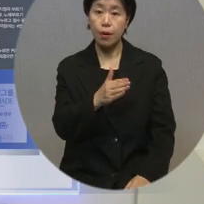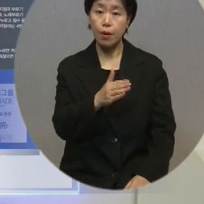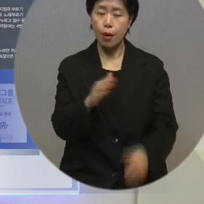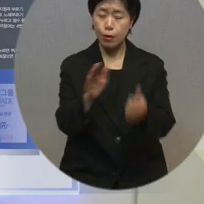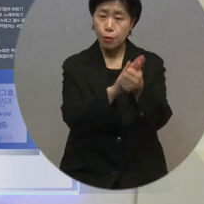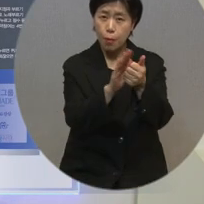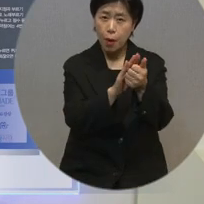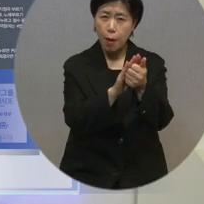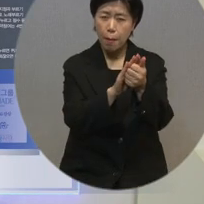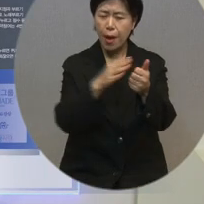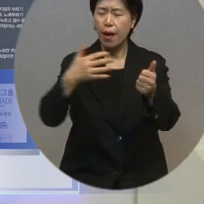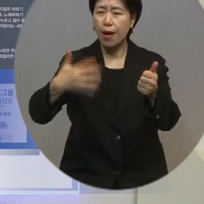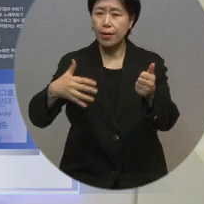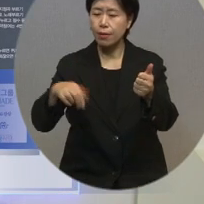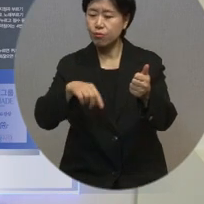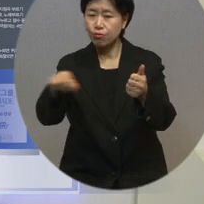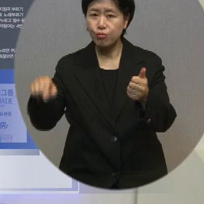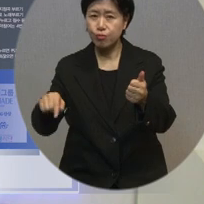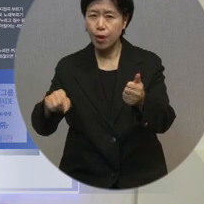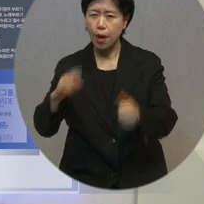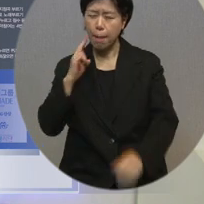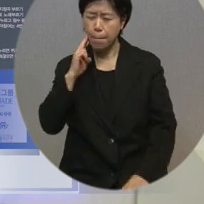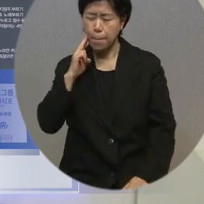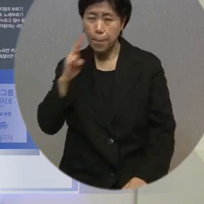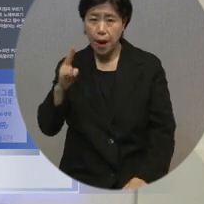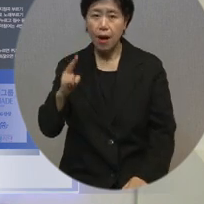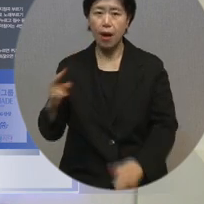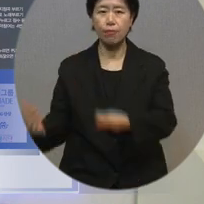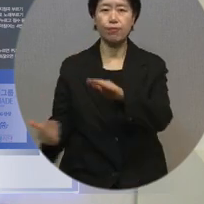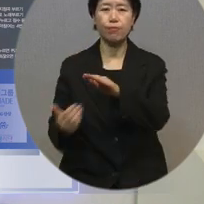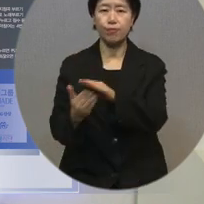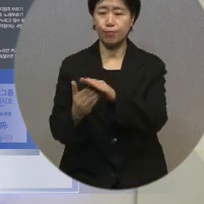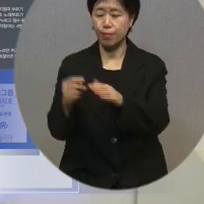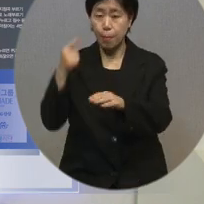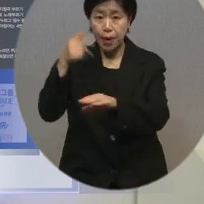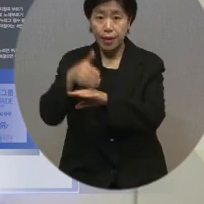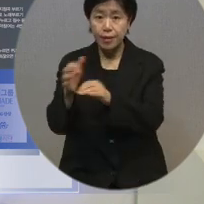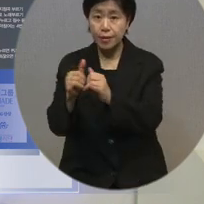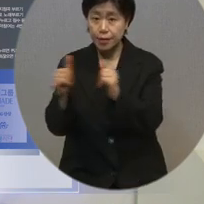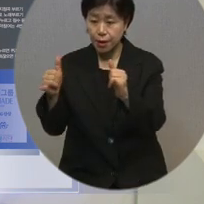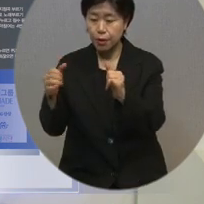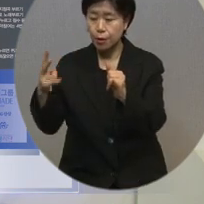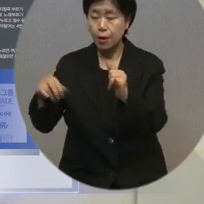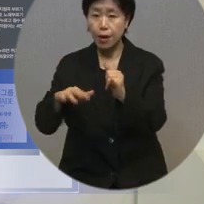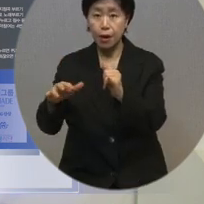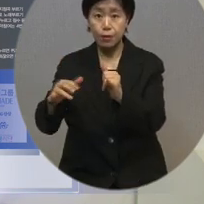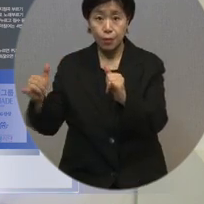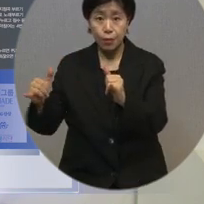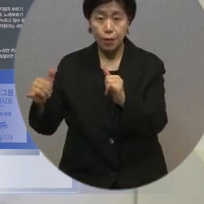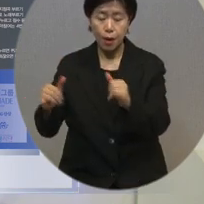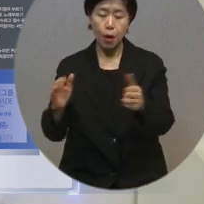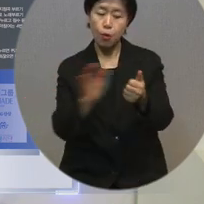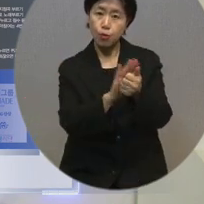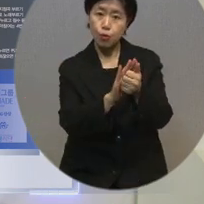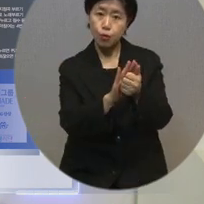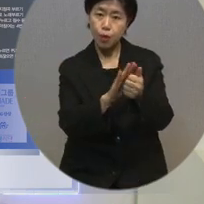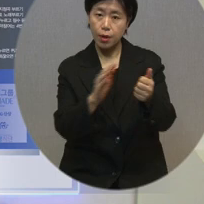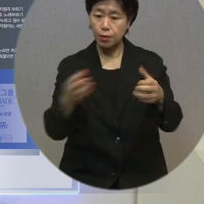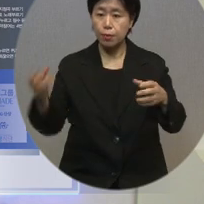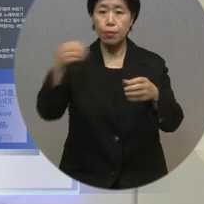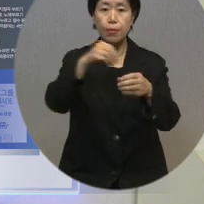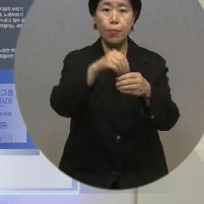돌봄 사각지대 있었던 최중증 발달 장애인과 가족이 통합 돌봄 서비스를 이용할 수 있게 된다는